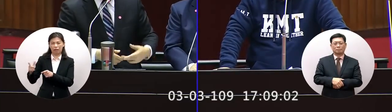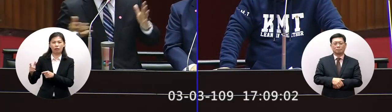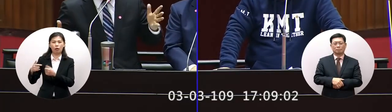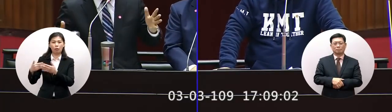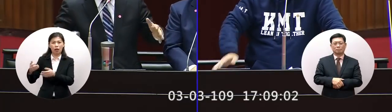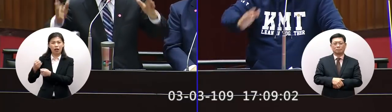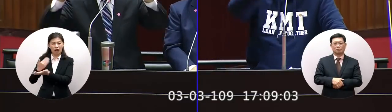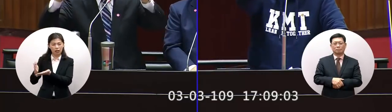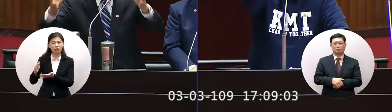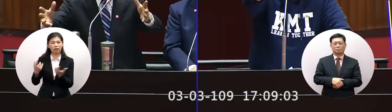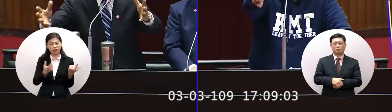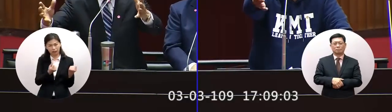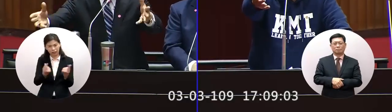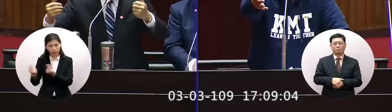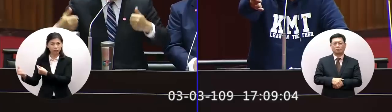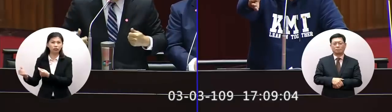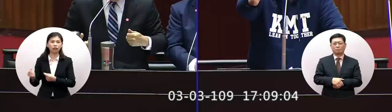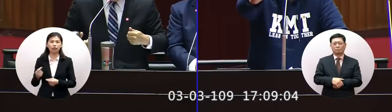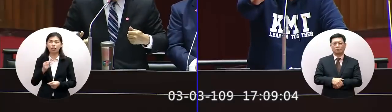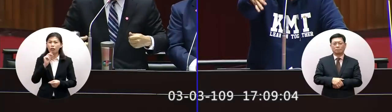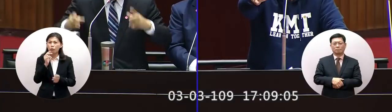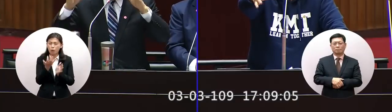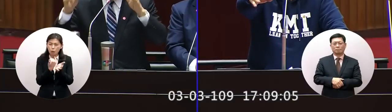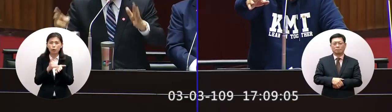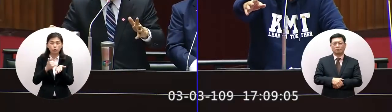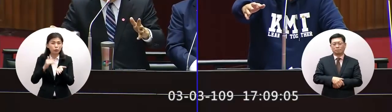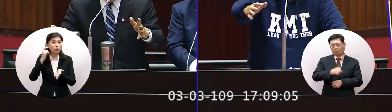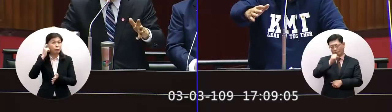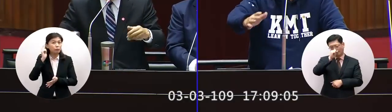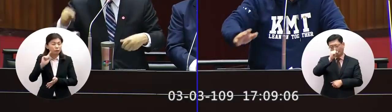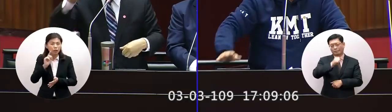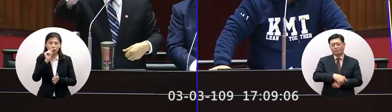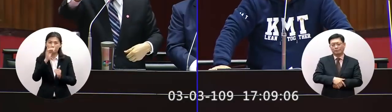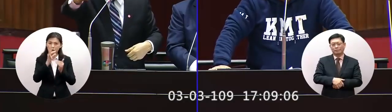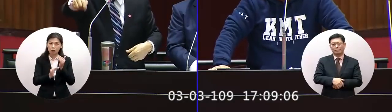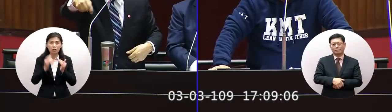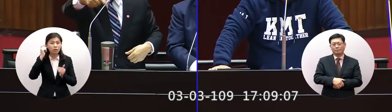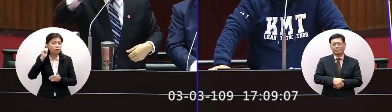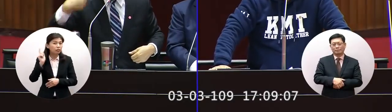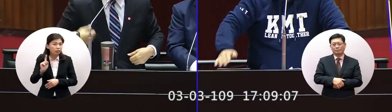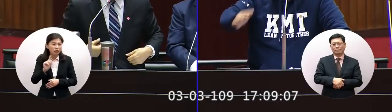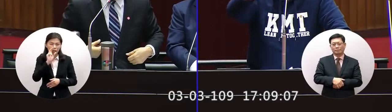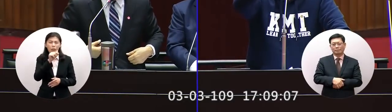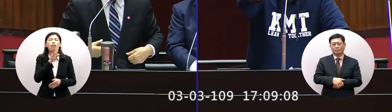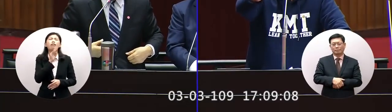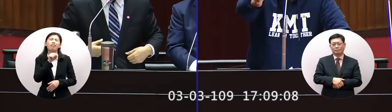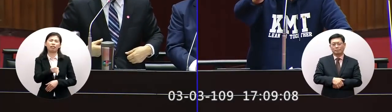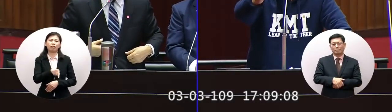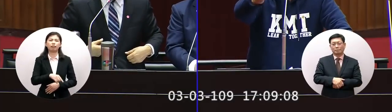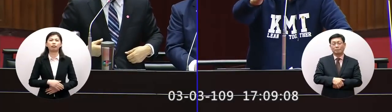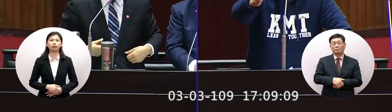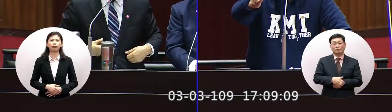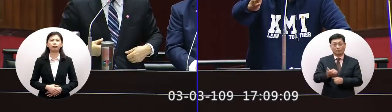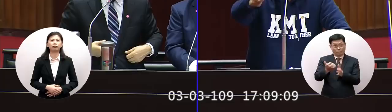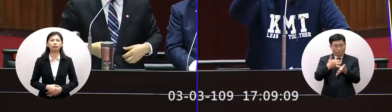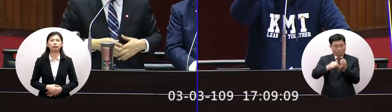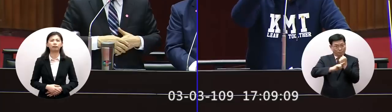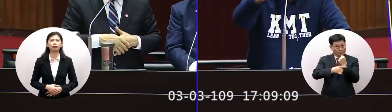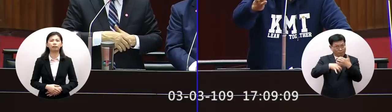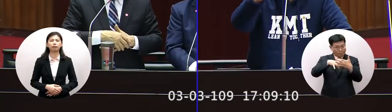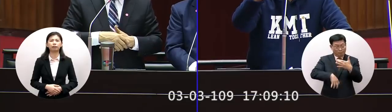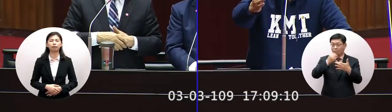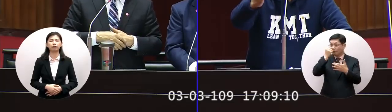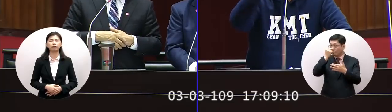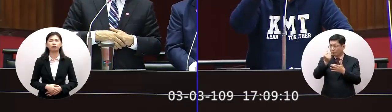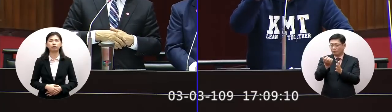定。所以啊，什么叫特别预算？啊，特别条例，特别就是伫遮啊。 医生法内底